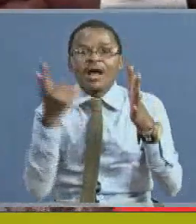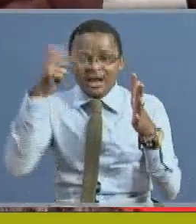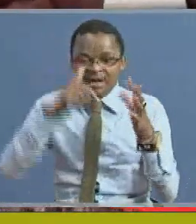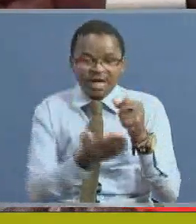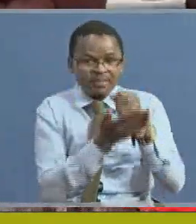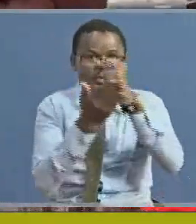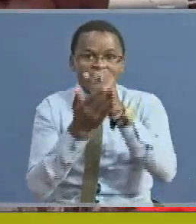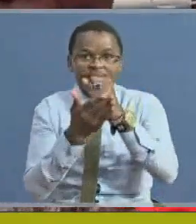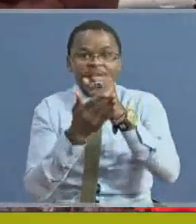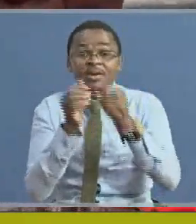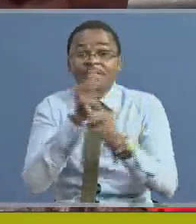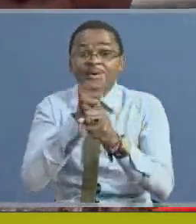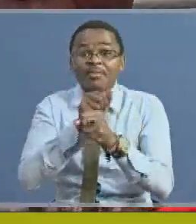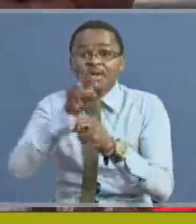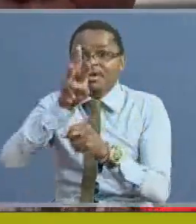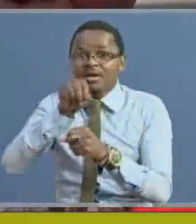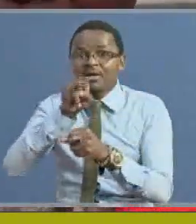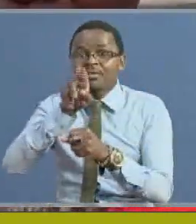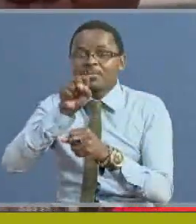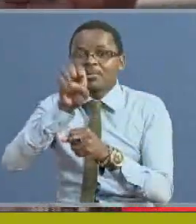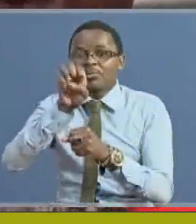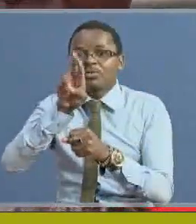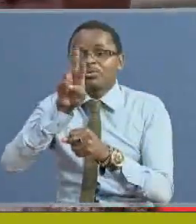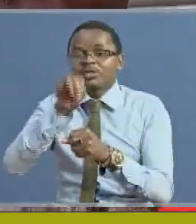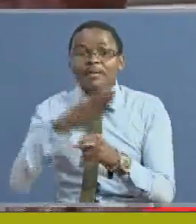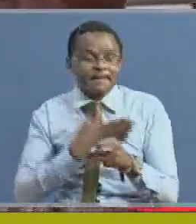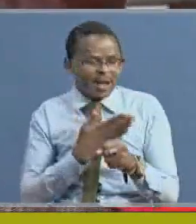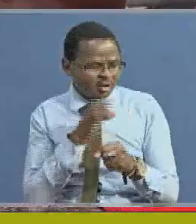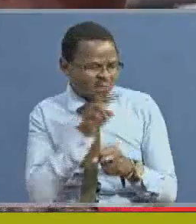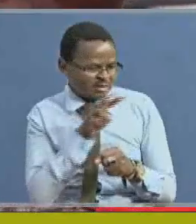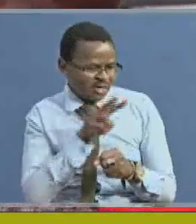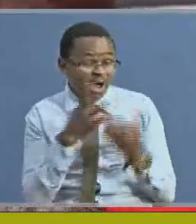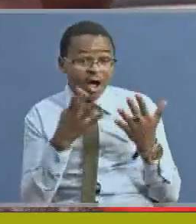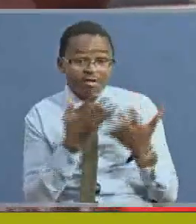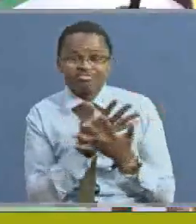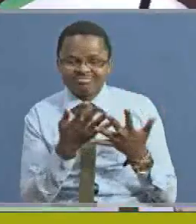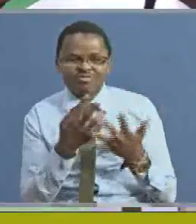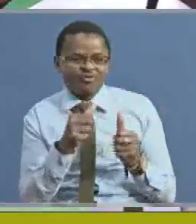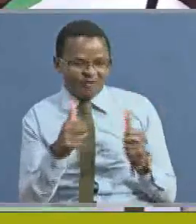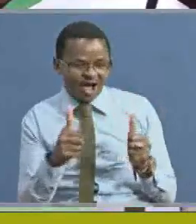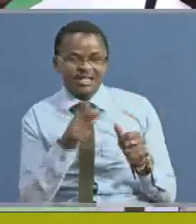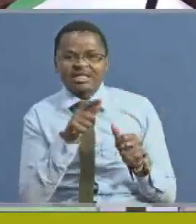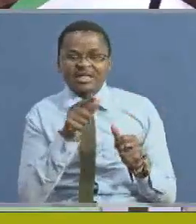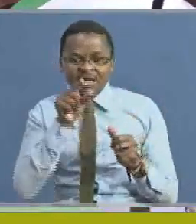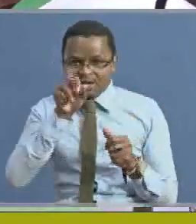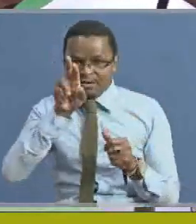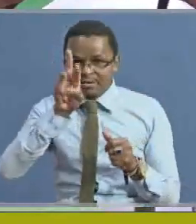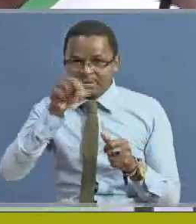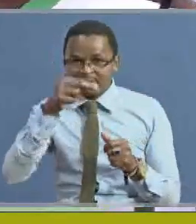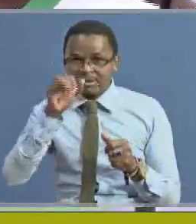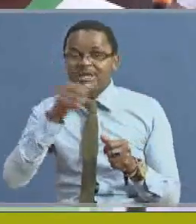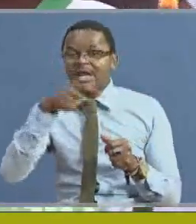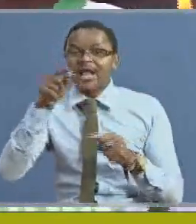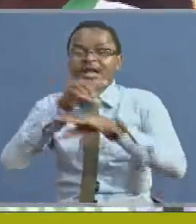outfit yangu hata ninaweza tengeneza museum. Hata watu wakitoka huko wanakuja museum yangu wanachekiniaje vitu zenye ziko hapo ndani.